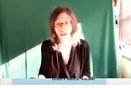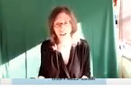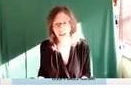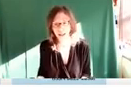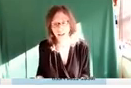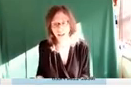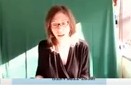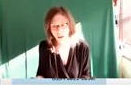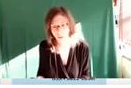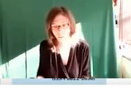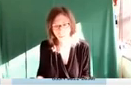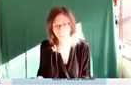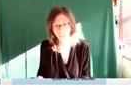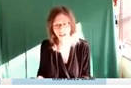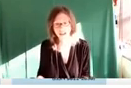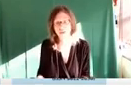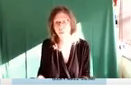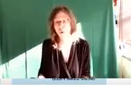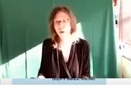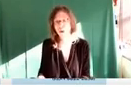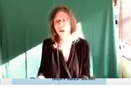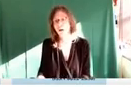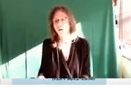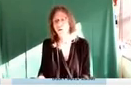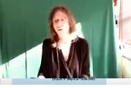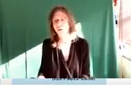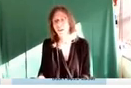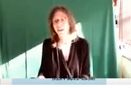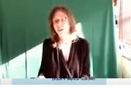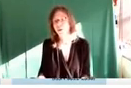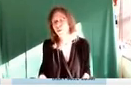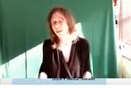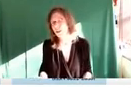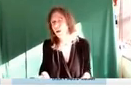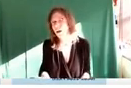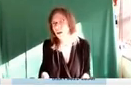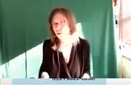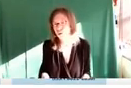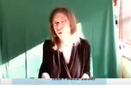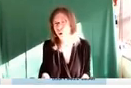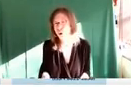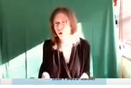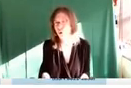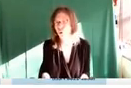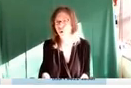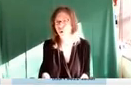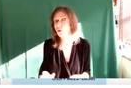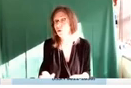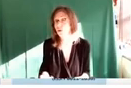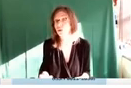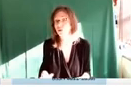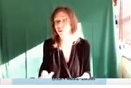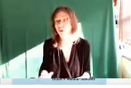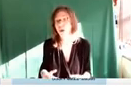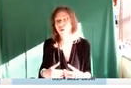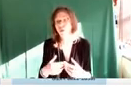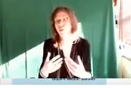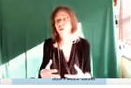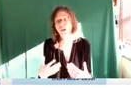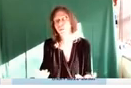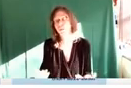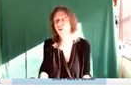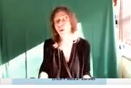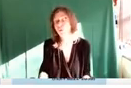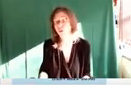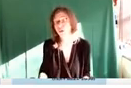de pas aller trop dans les détails à ce niveau-là. Et donc, je ne mettrai pas l'emphase sur le code, là. Donc, c'est un